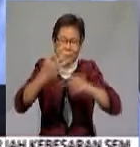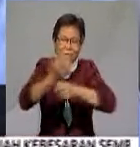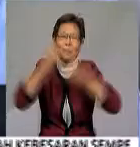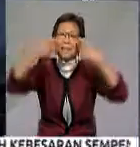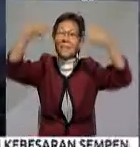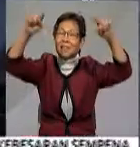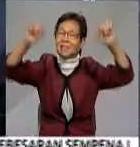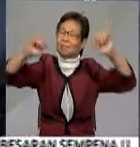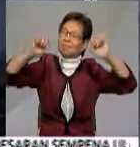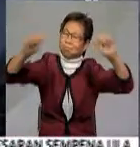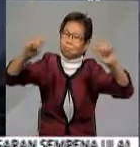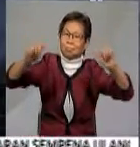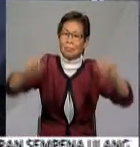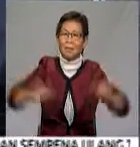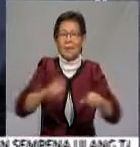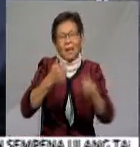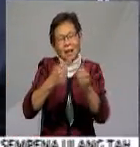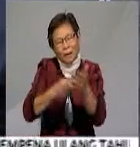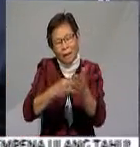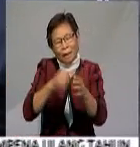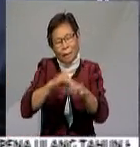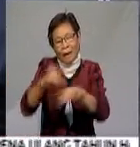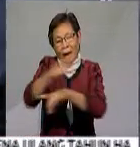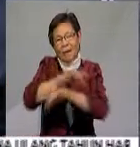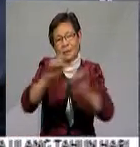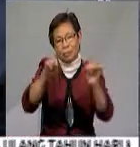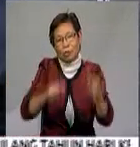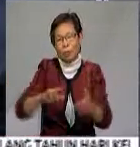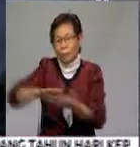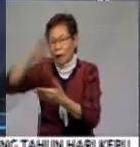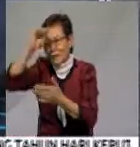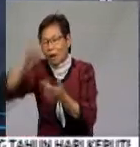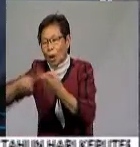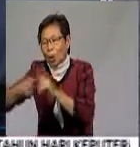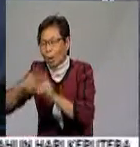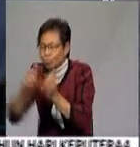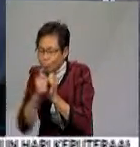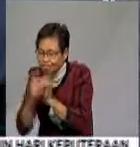cemerlang. Padangkara hari Sabtu saya belajar dengan kawan-kawan